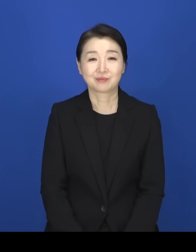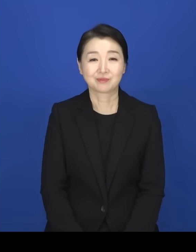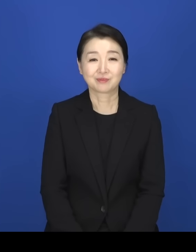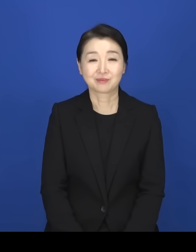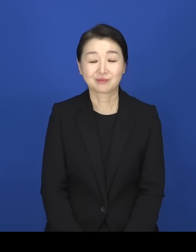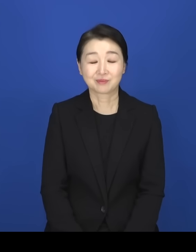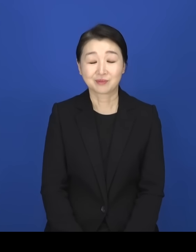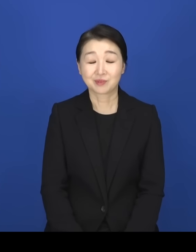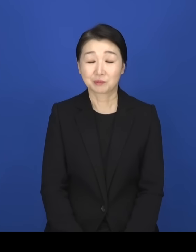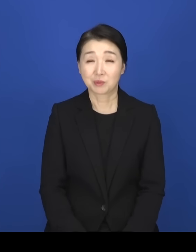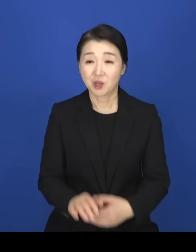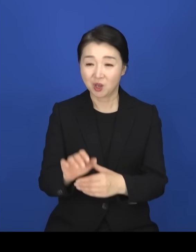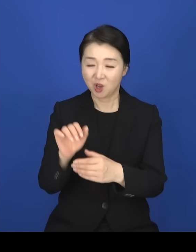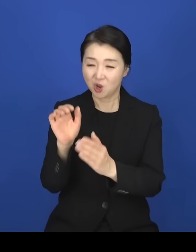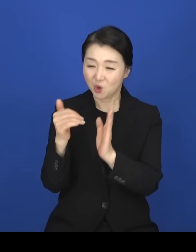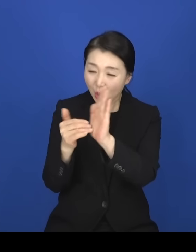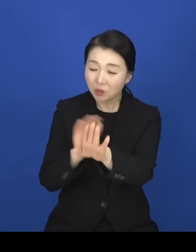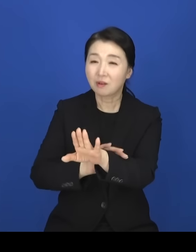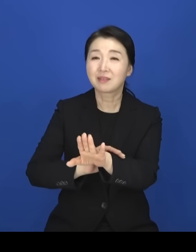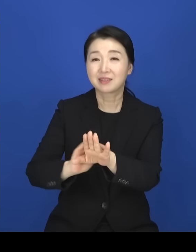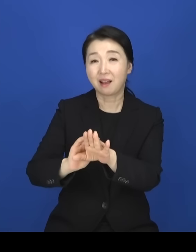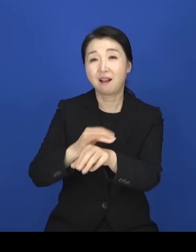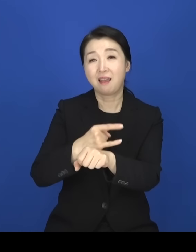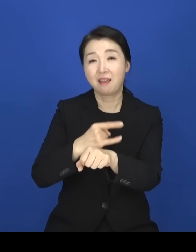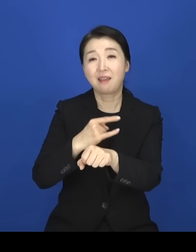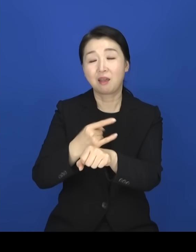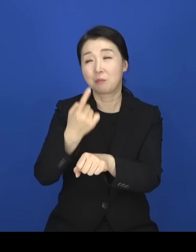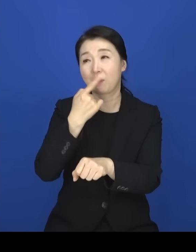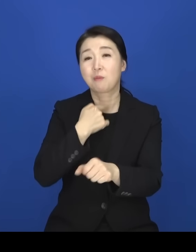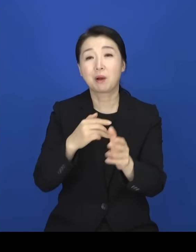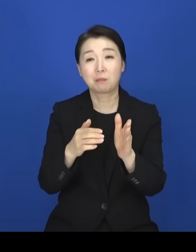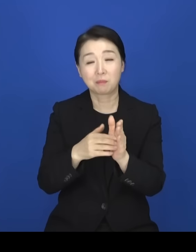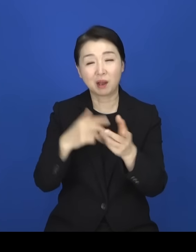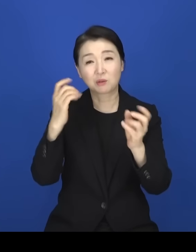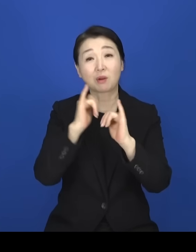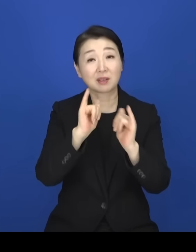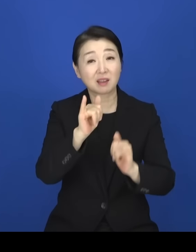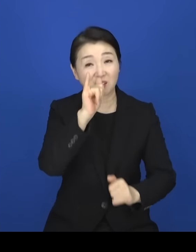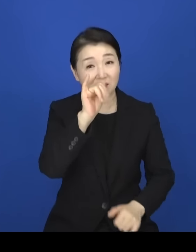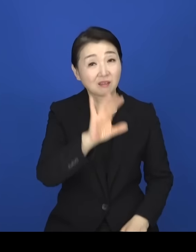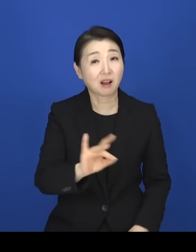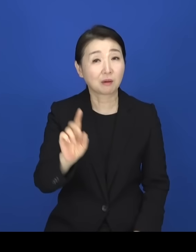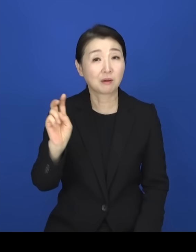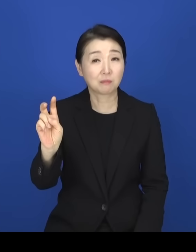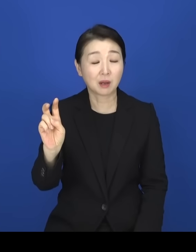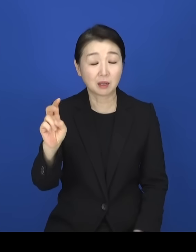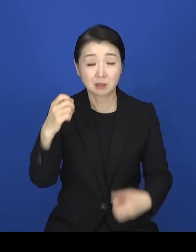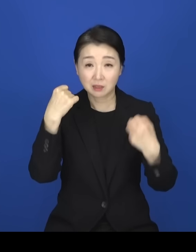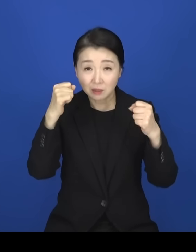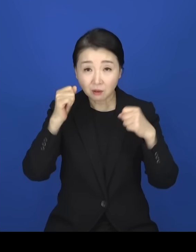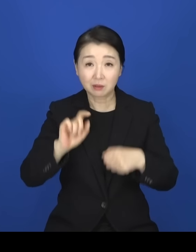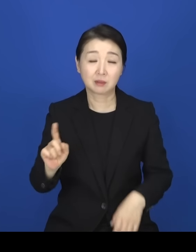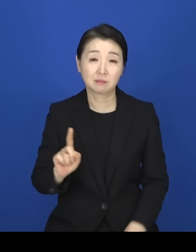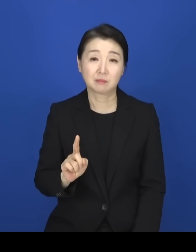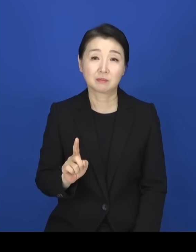예쁜 거절을 하는 방법들을 많이 배웠죠. 그러네요. 연기자들은 좀 그런 경우가 있겠다. 있겠죠. 뭔가 이게 연기라는